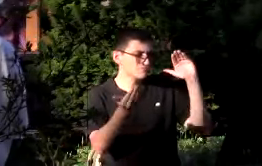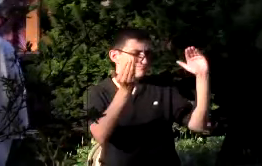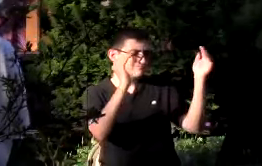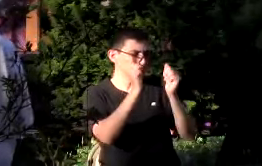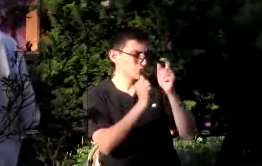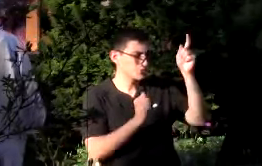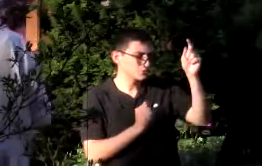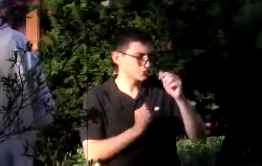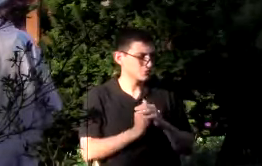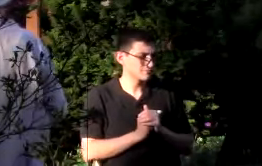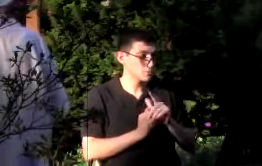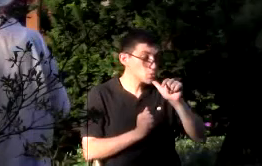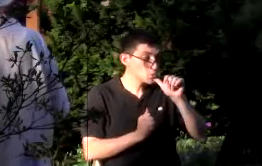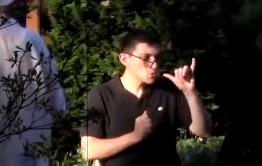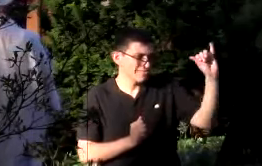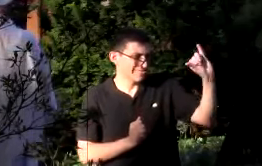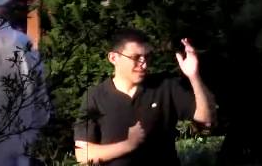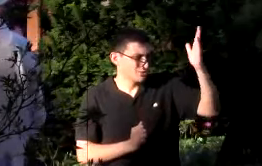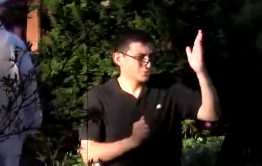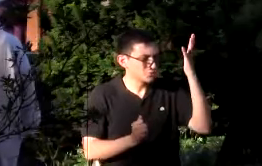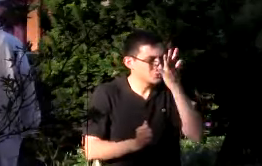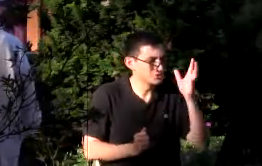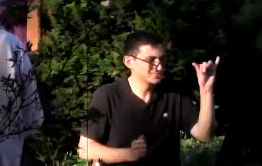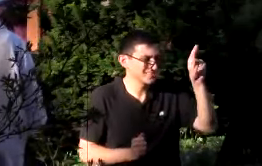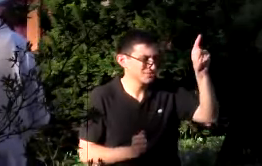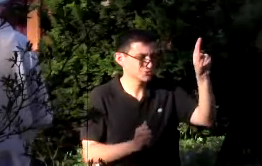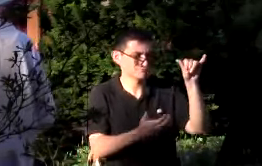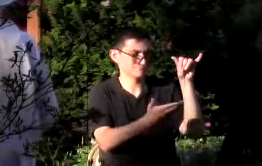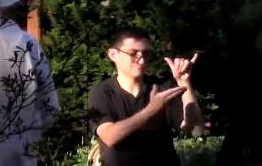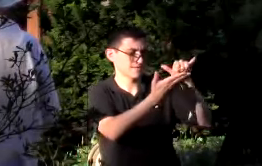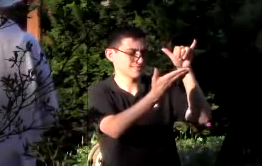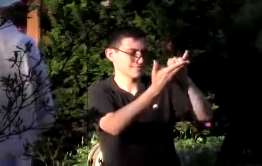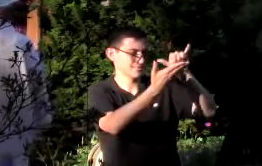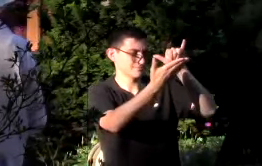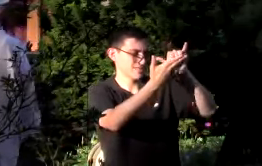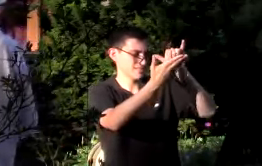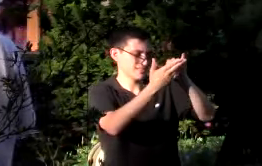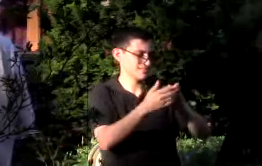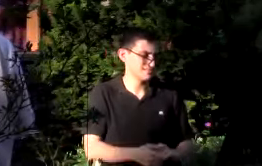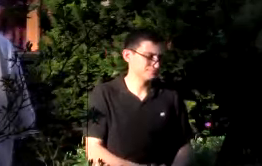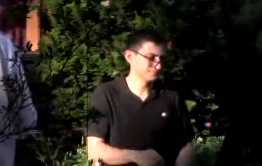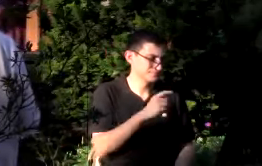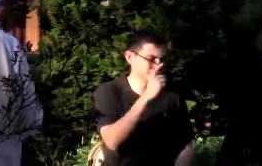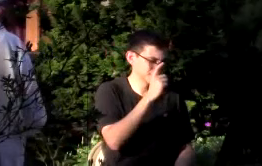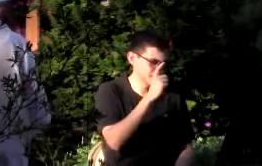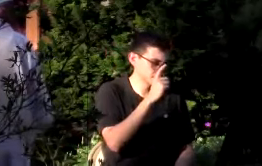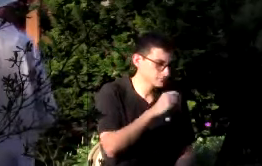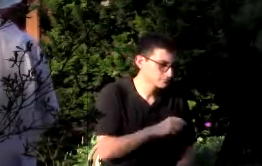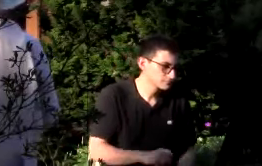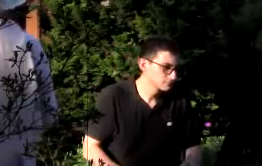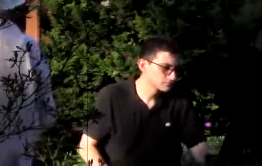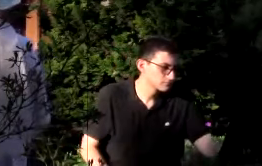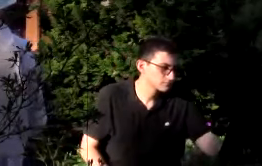ומקיים אמונתו לשני יפר, מי חמוך בעל